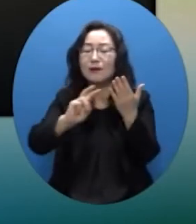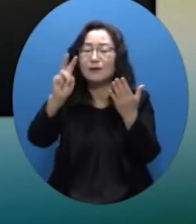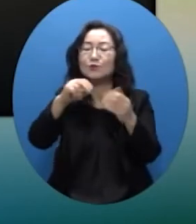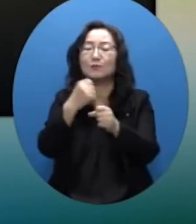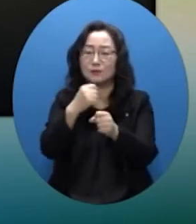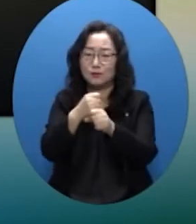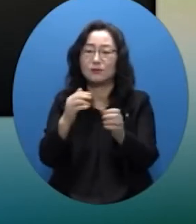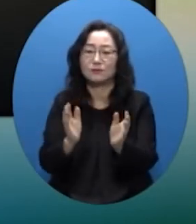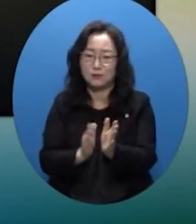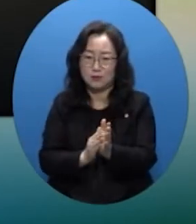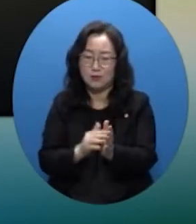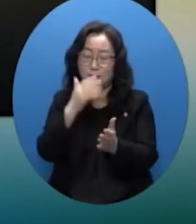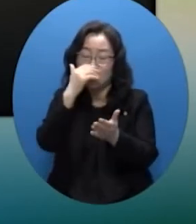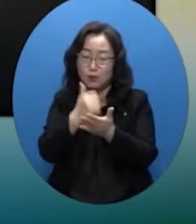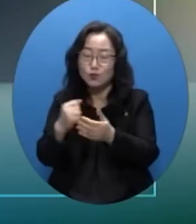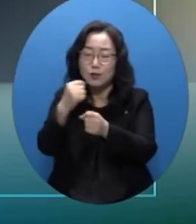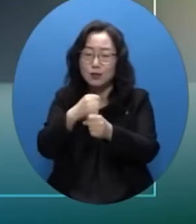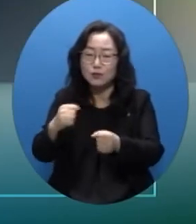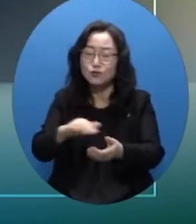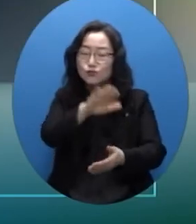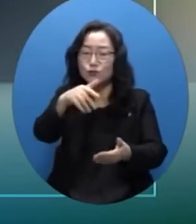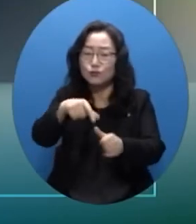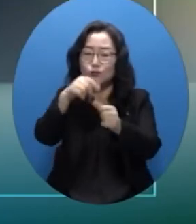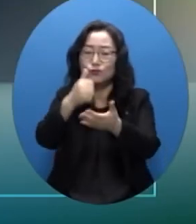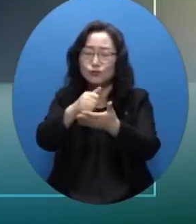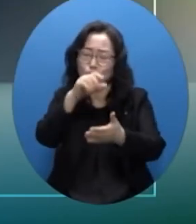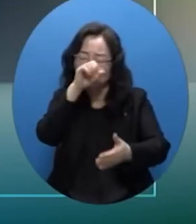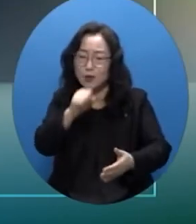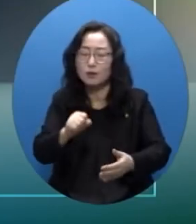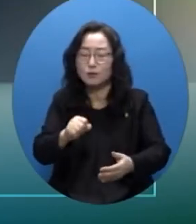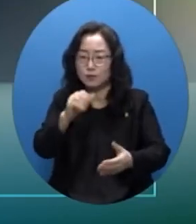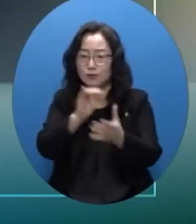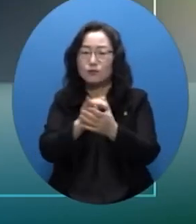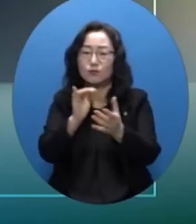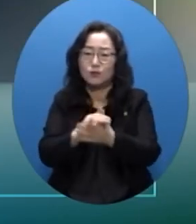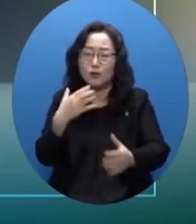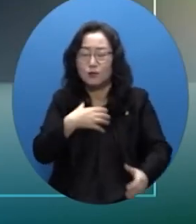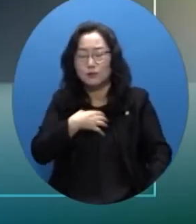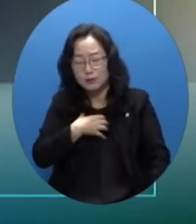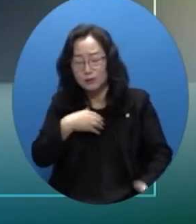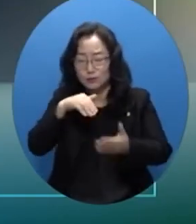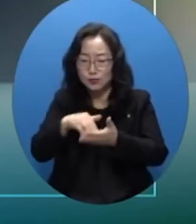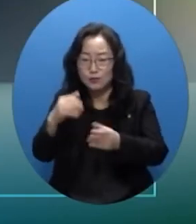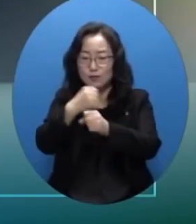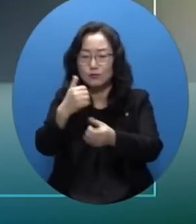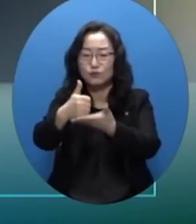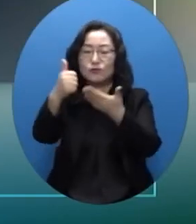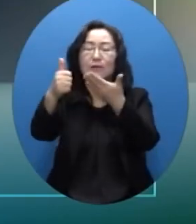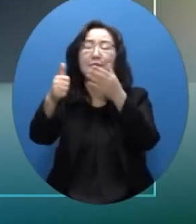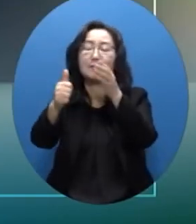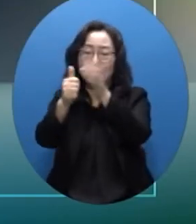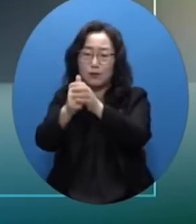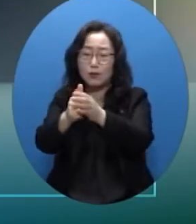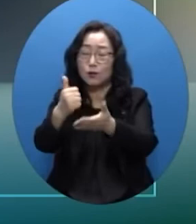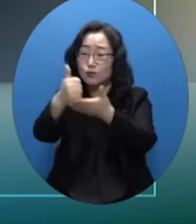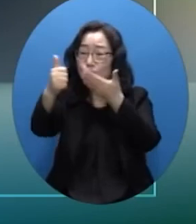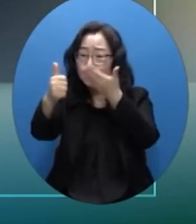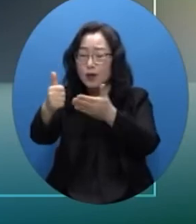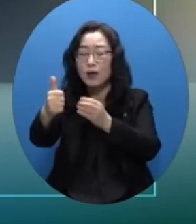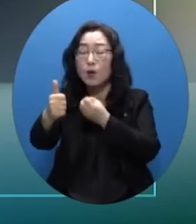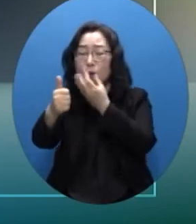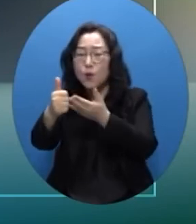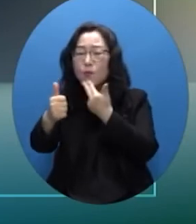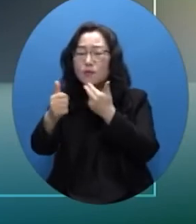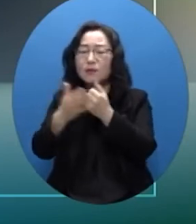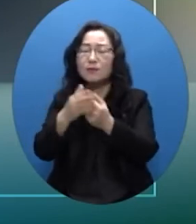됩니다 재 짐 맡은 우리 구주 어찌 좋은 친구인지 걱정 근심 무거운 짐 우리 주께 맞게 써요 주께 고함 없는 거로 복을 받지